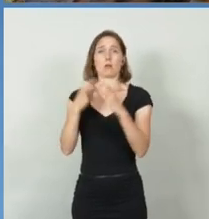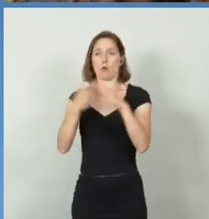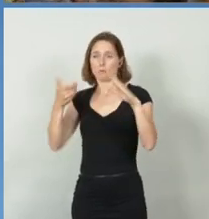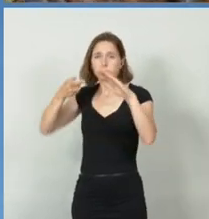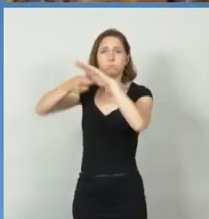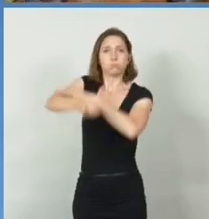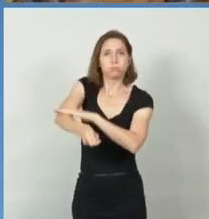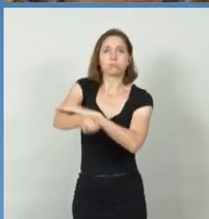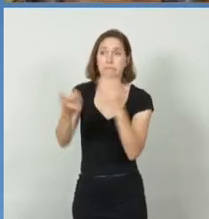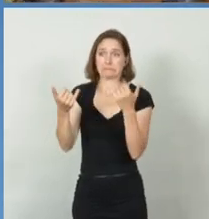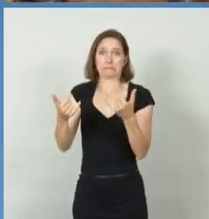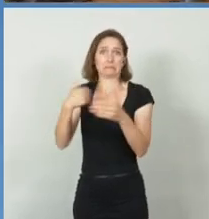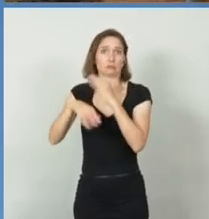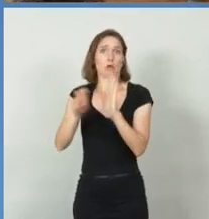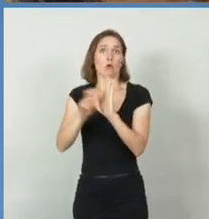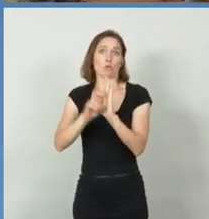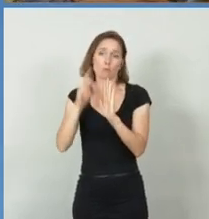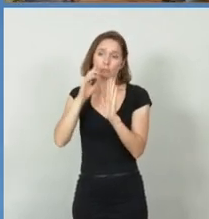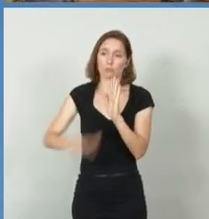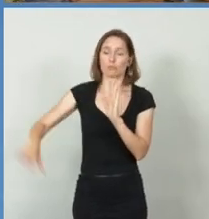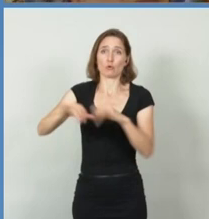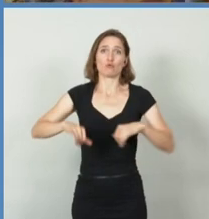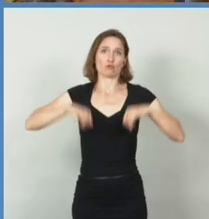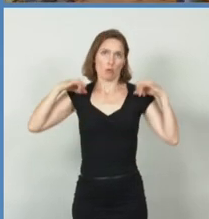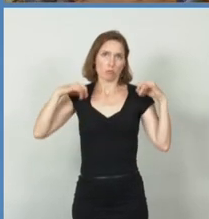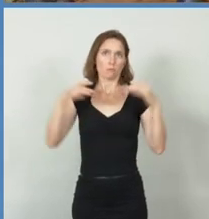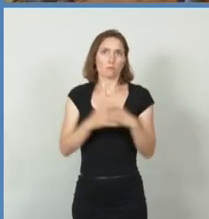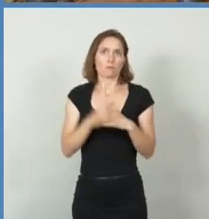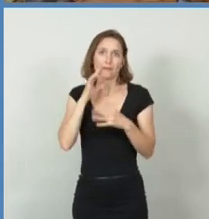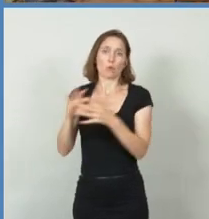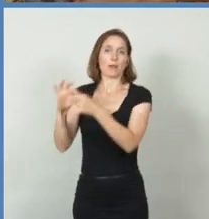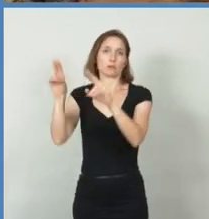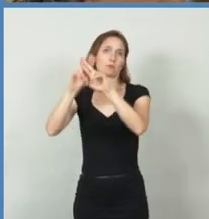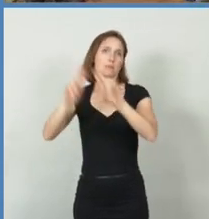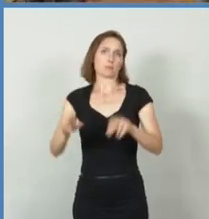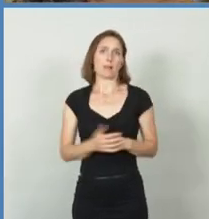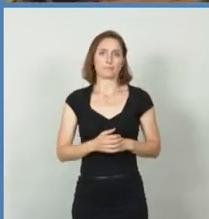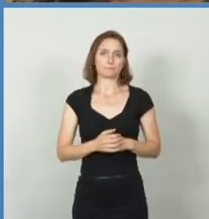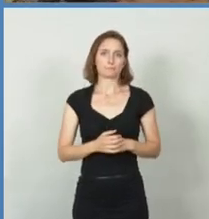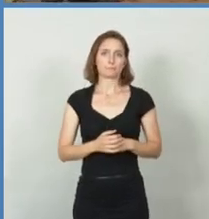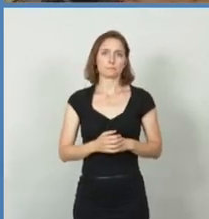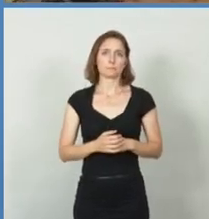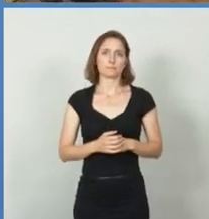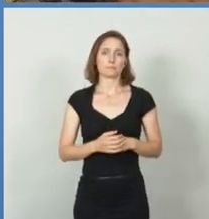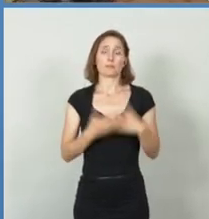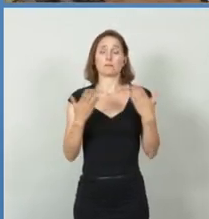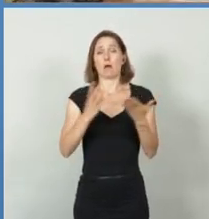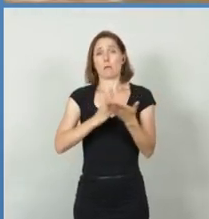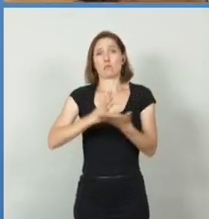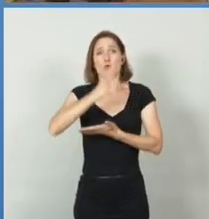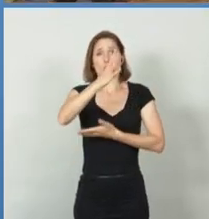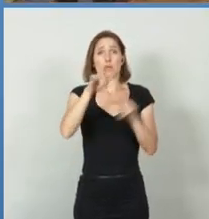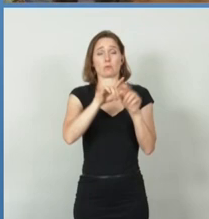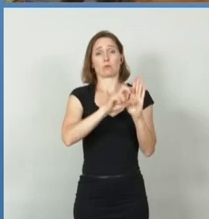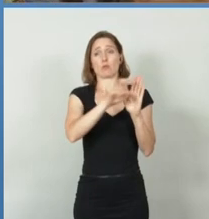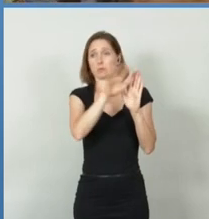les jeunes de Grenoble ce projet sera également sur les limites du terrain hors des limites du territoire grenoblois et bénéficiera